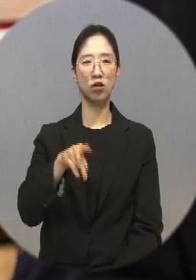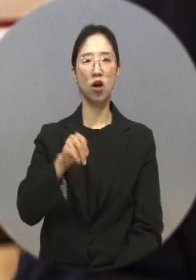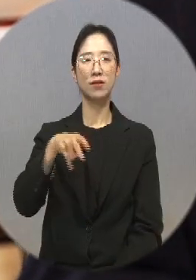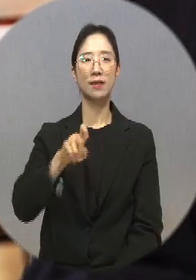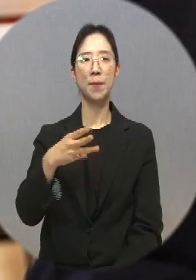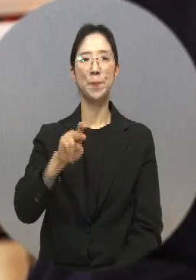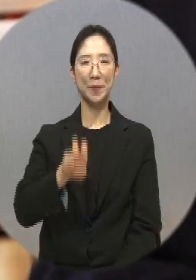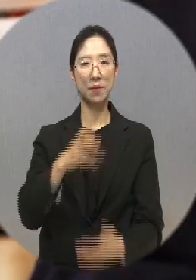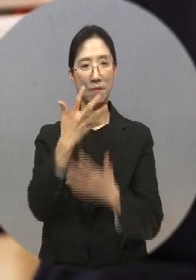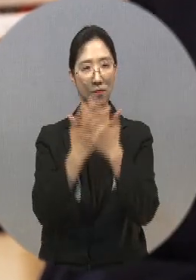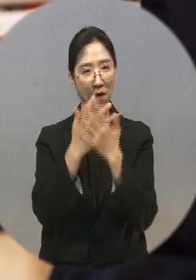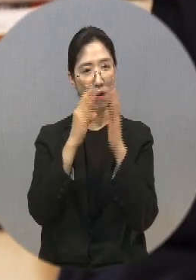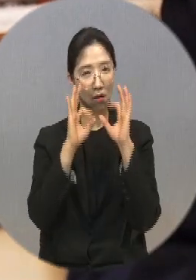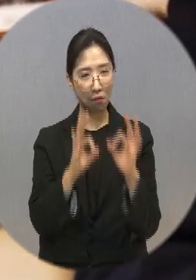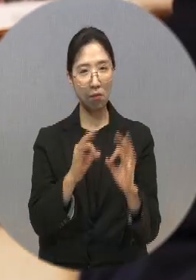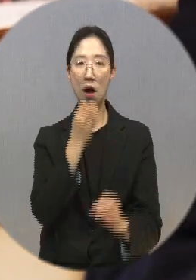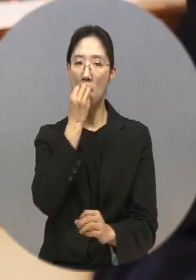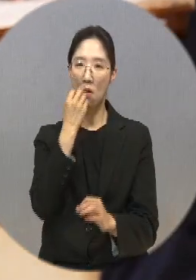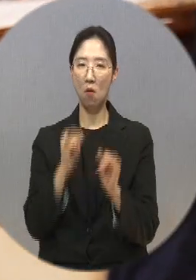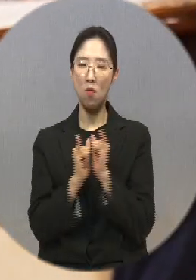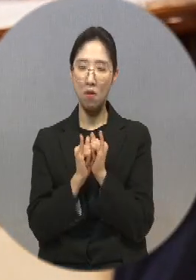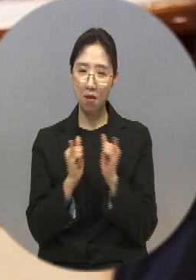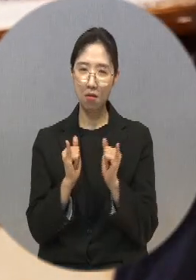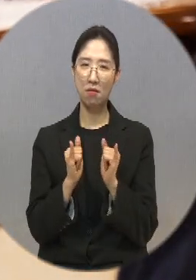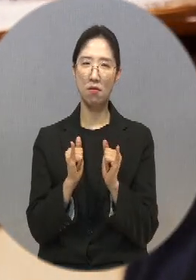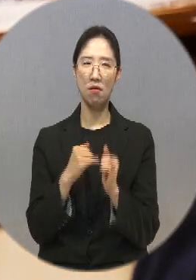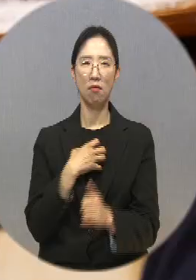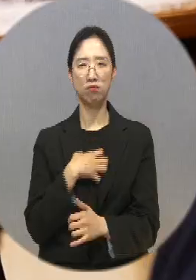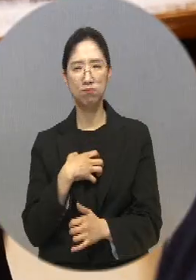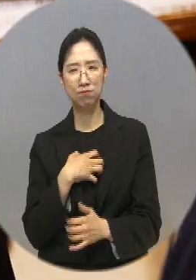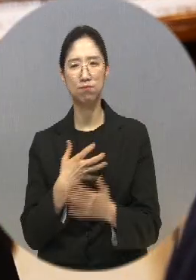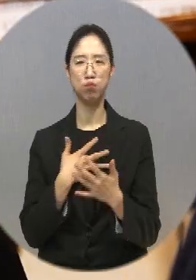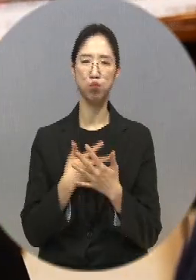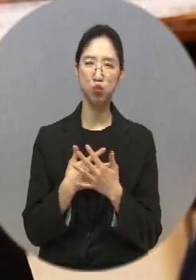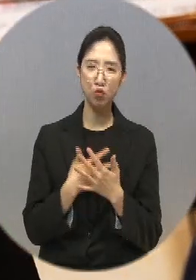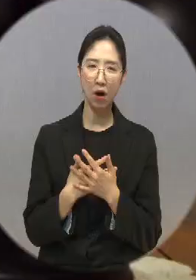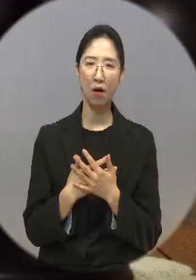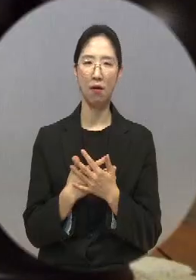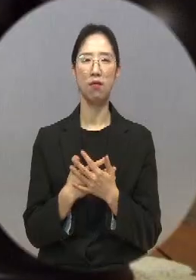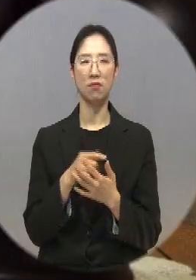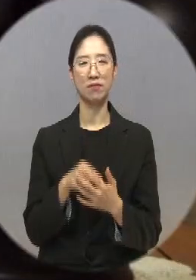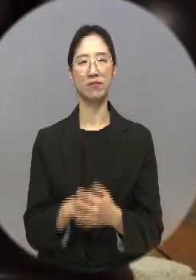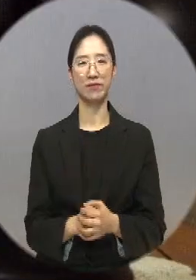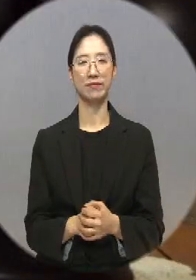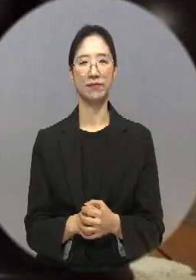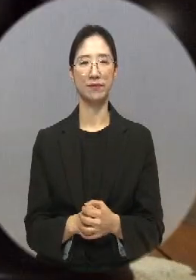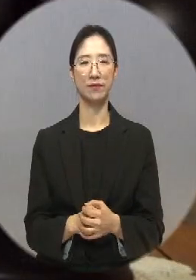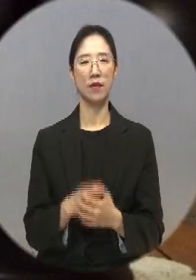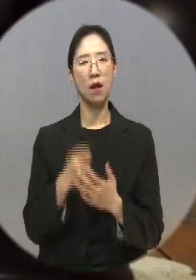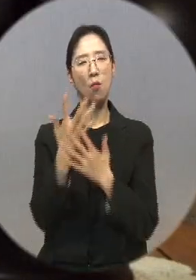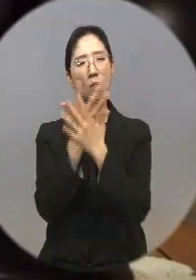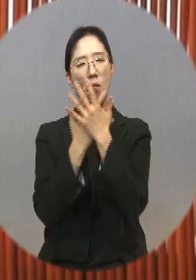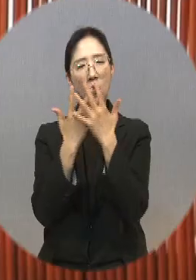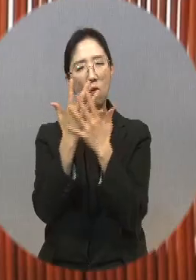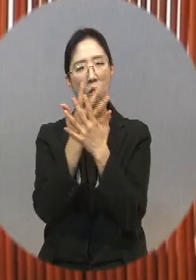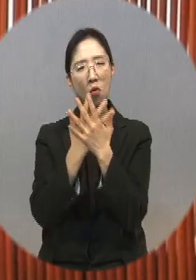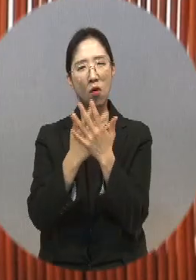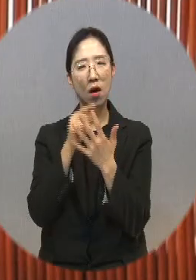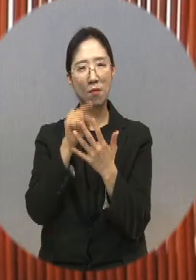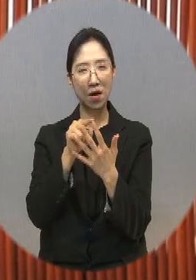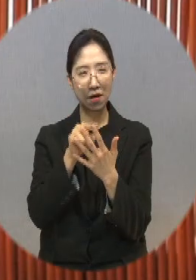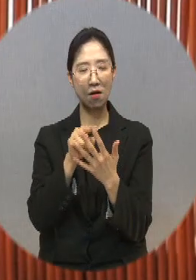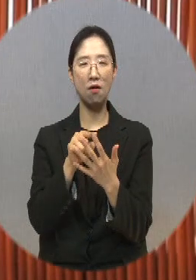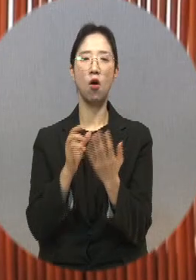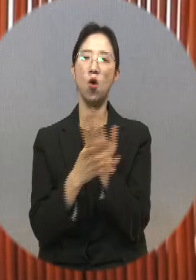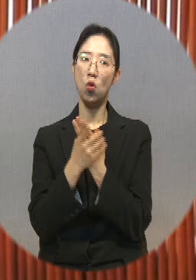삼림이라는 영화는 굉장히 홍콩 사람들의 불안이 녹아있는. 이 모호함이라는 게 저는 통합을 하는